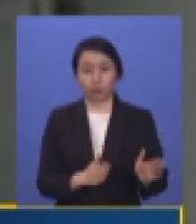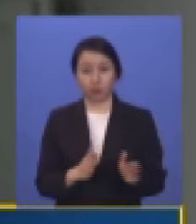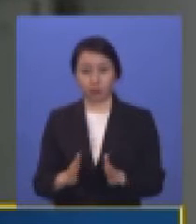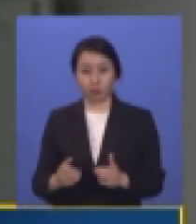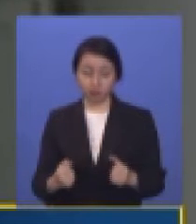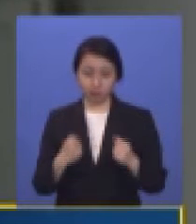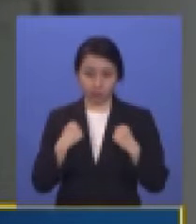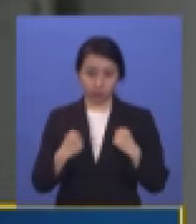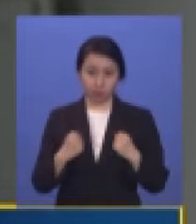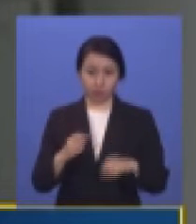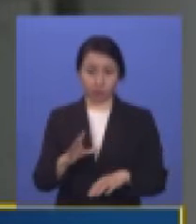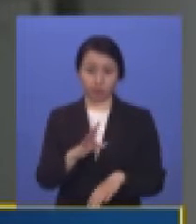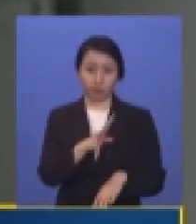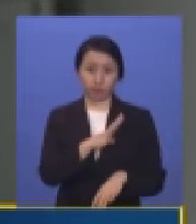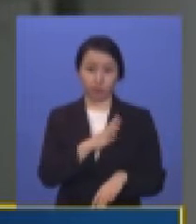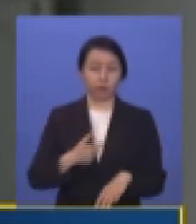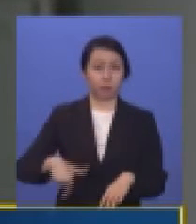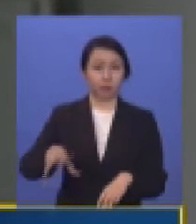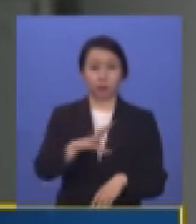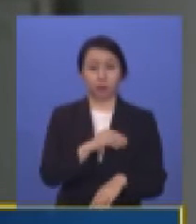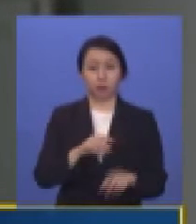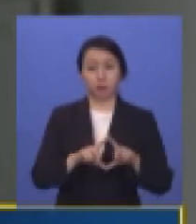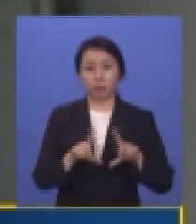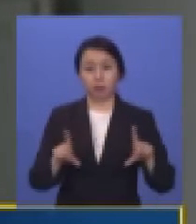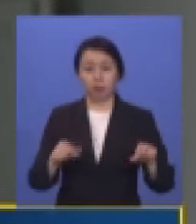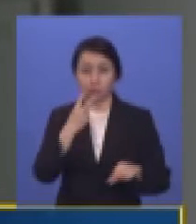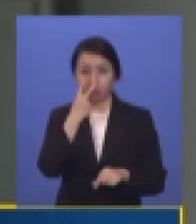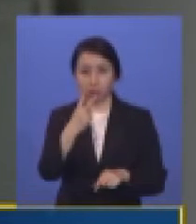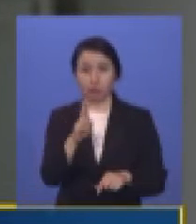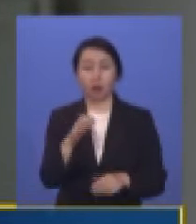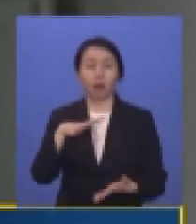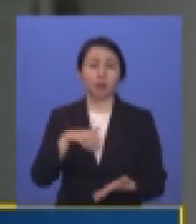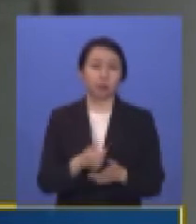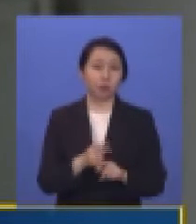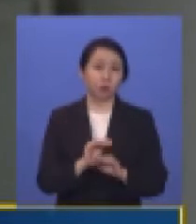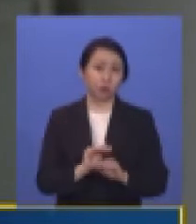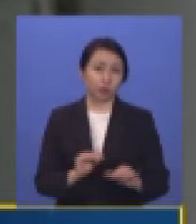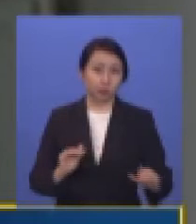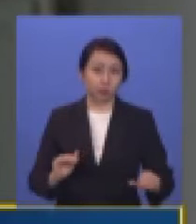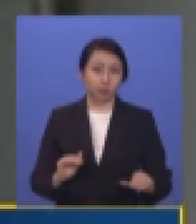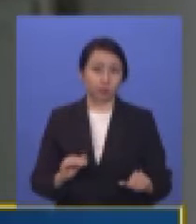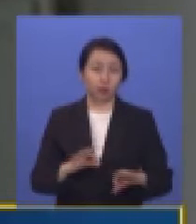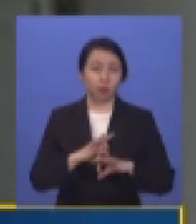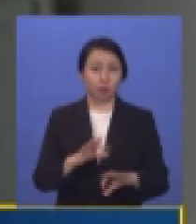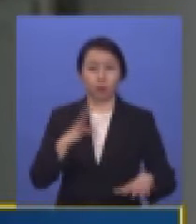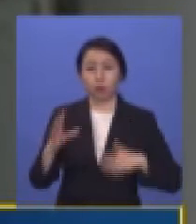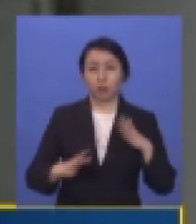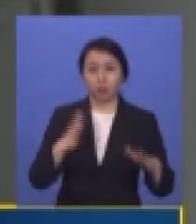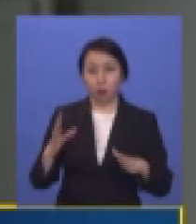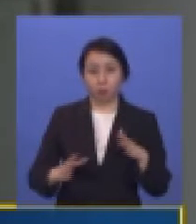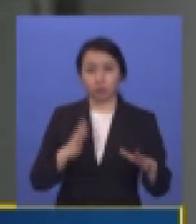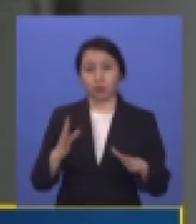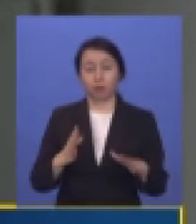спорта, прошлись по всем зданиям, посмотрели, как занимаются наши дети, как проходит тренировочный процесс у